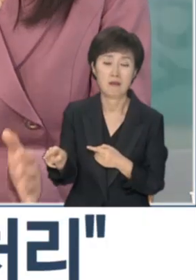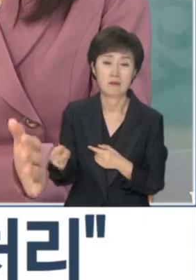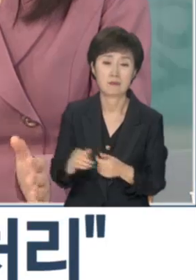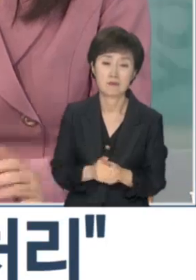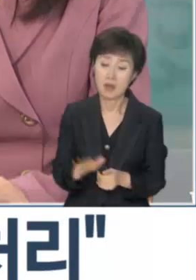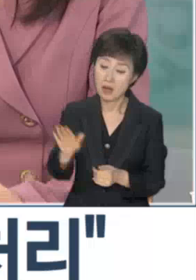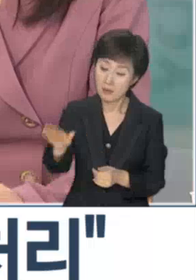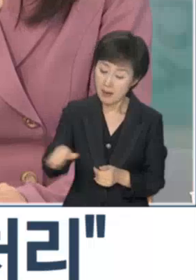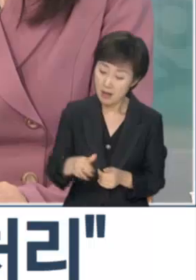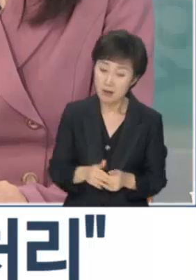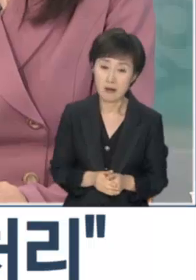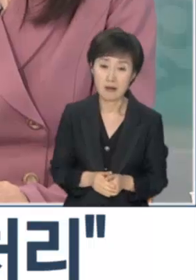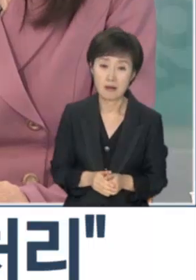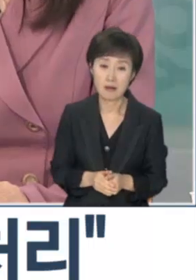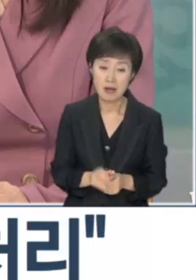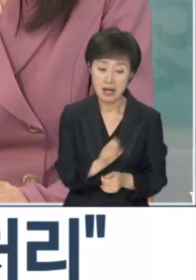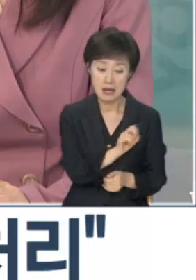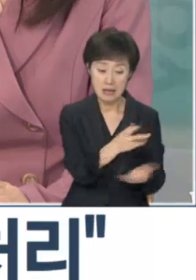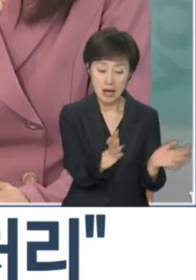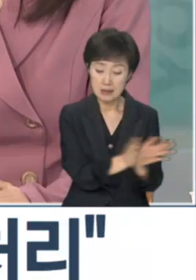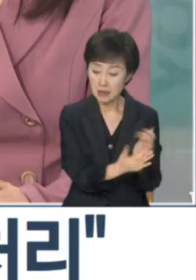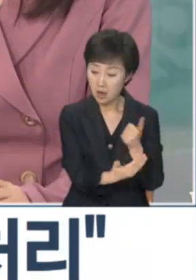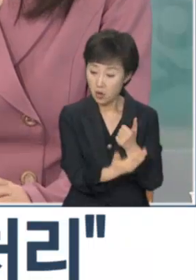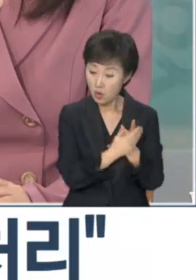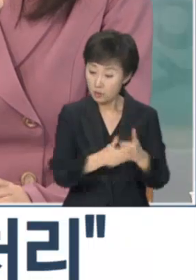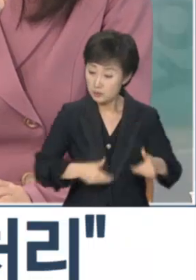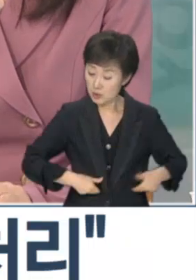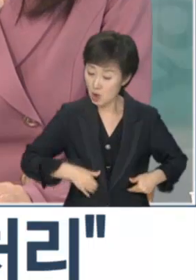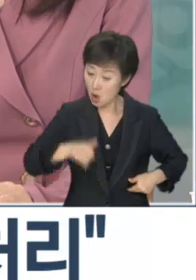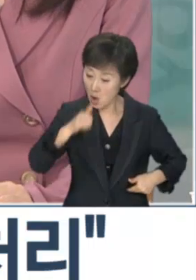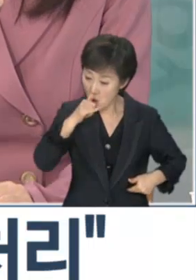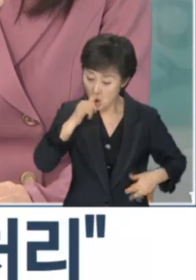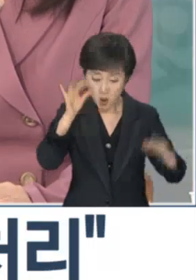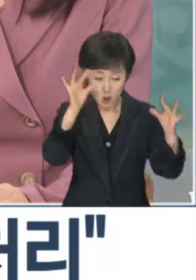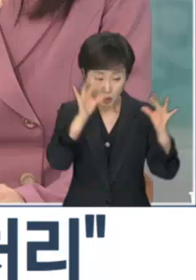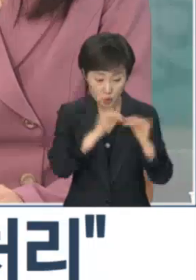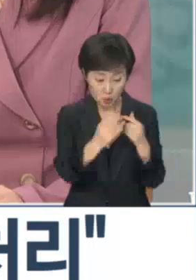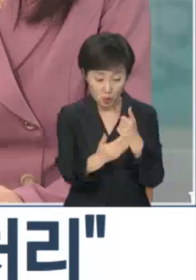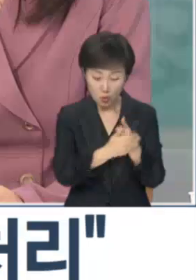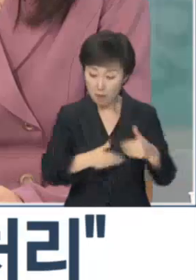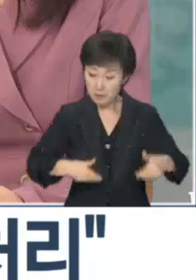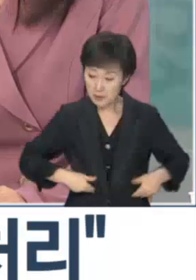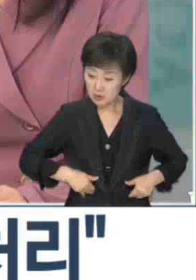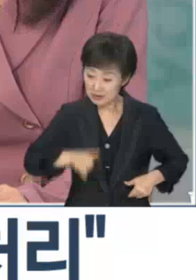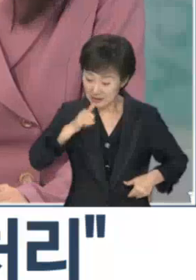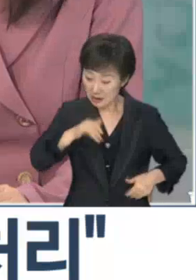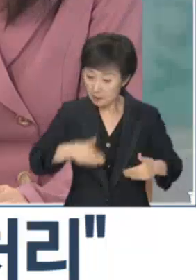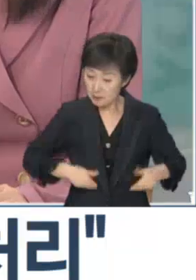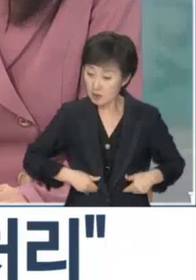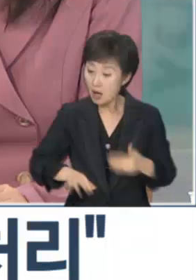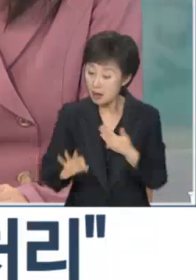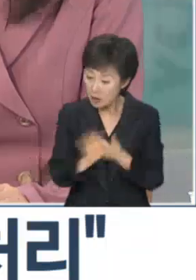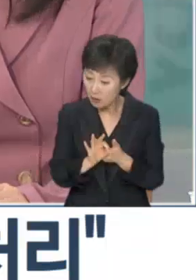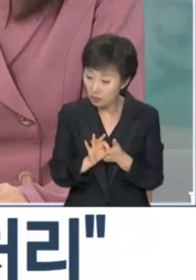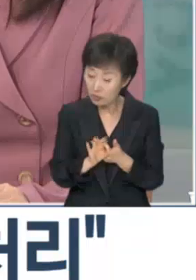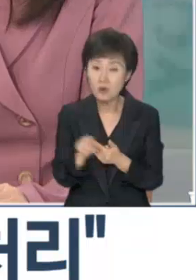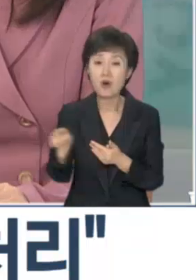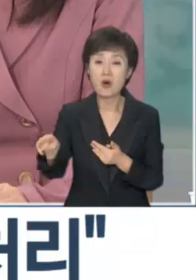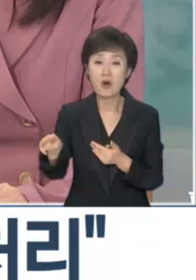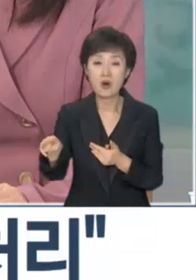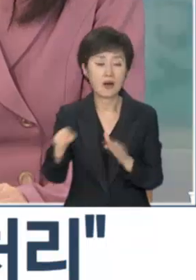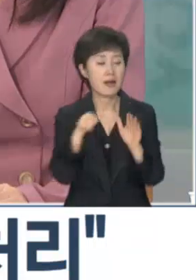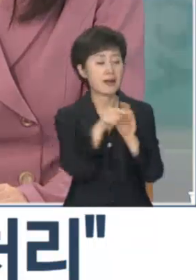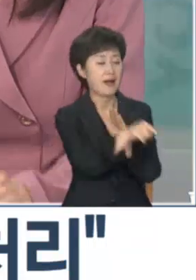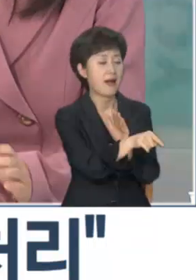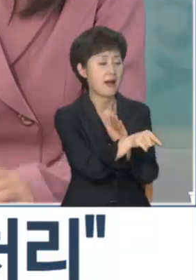그렇다면 여소야대의 국면이어서 야당의 협치 그리고 야당의 동의라든지 야당의 협조가 정말 그렇게 간절히 필요했다면